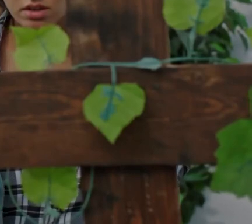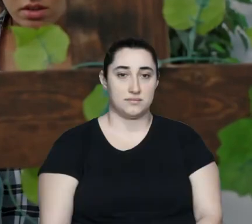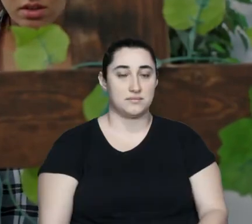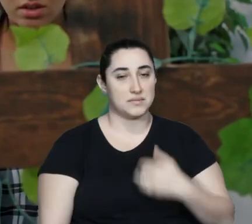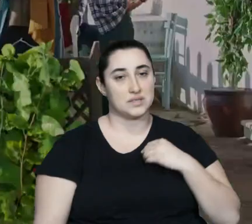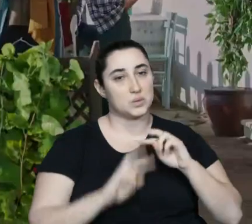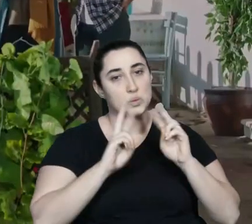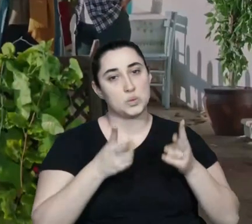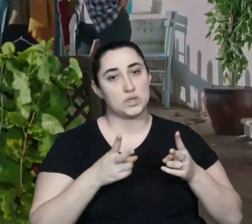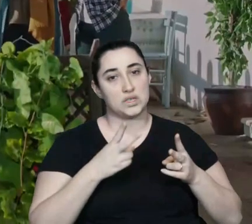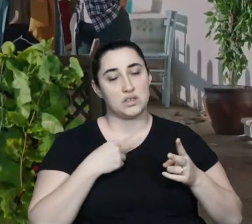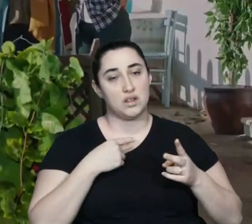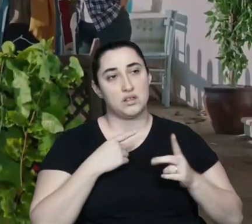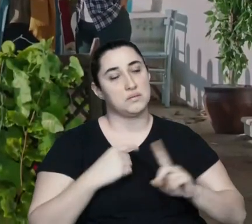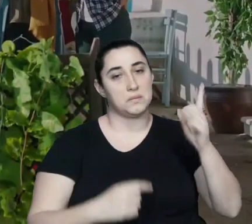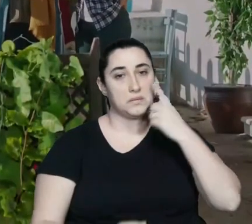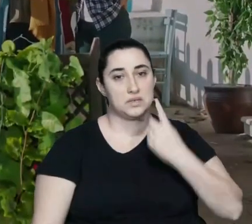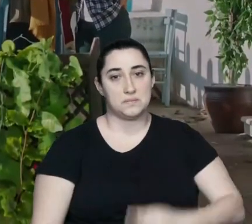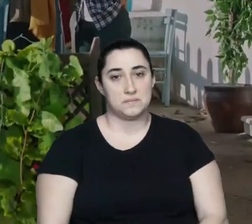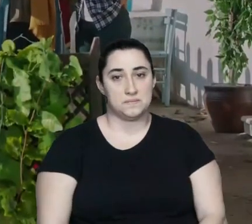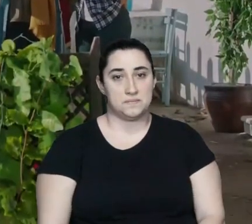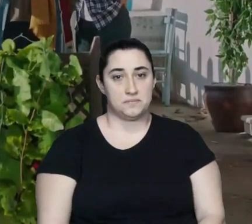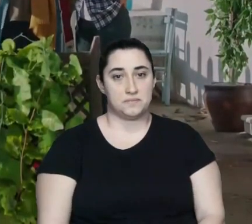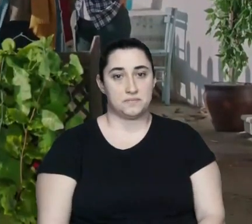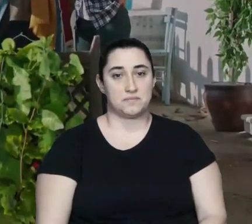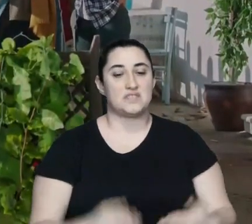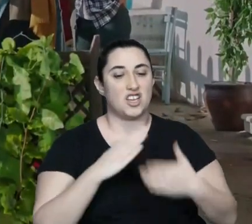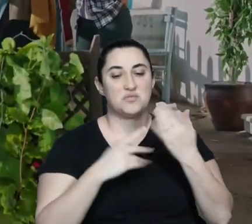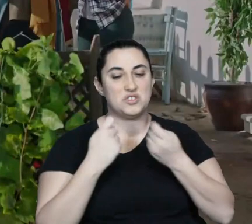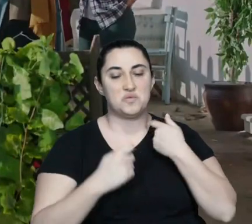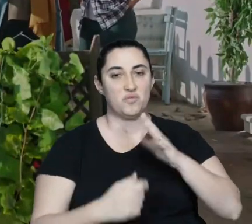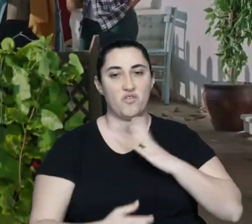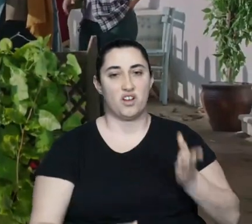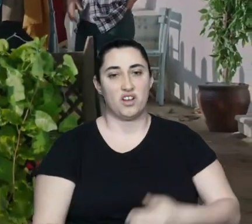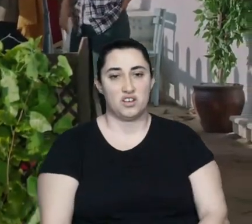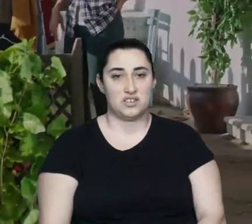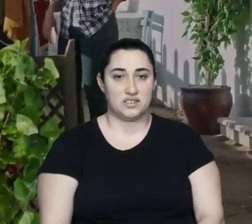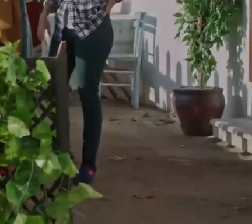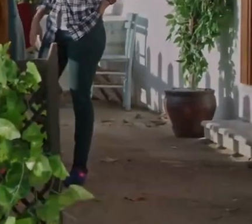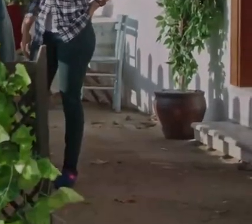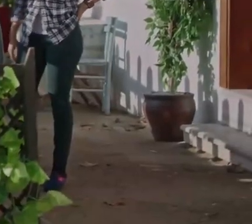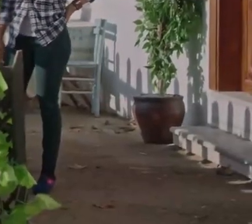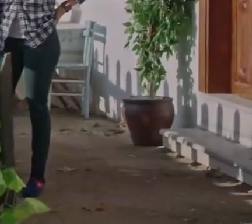Ben de bir dükkana uğrayayım. Yarım kalan işlerim var.